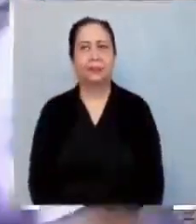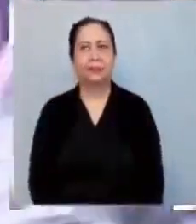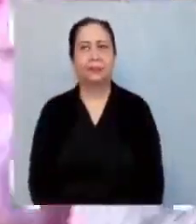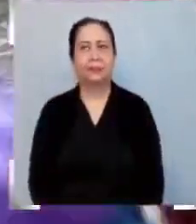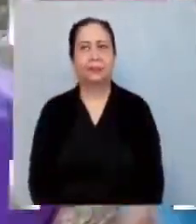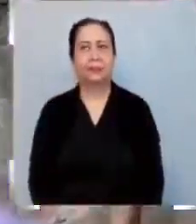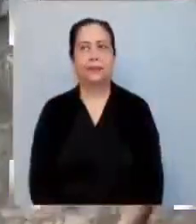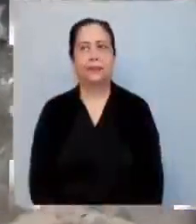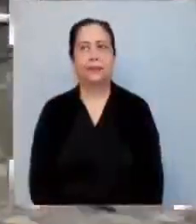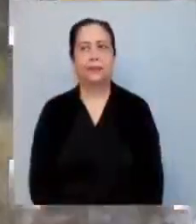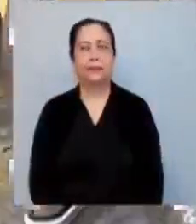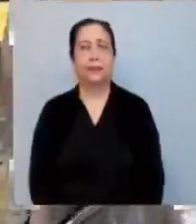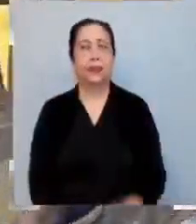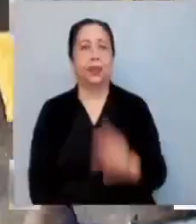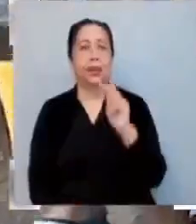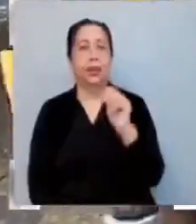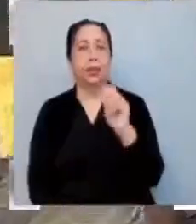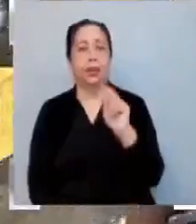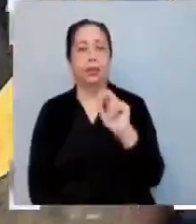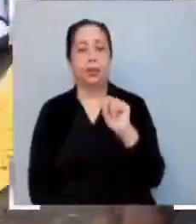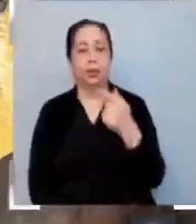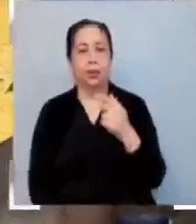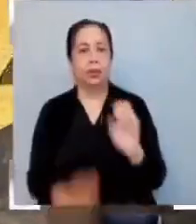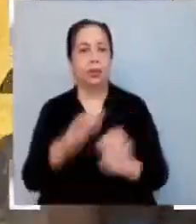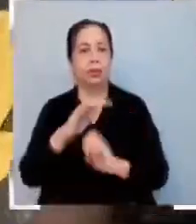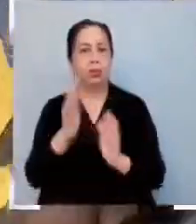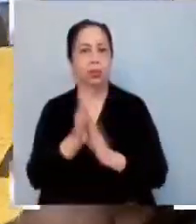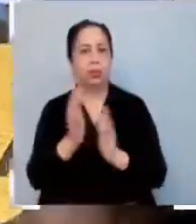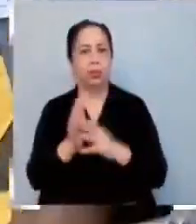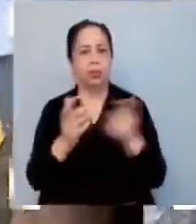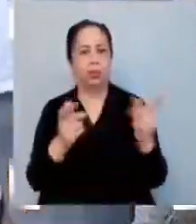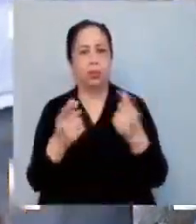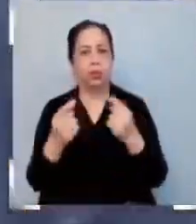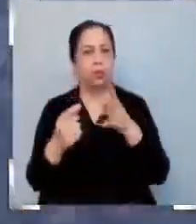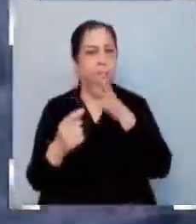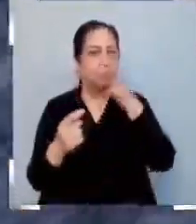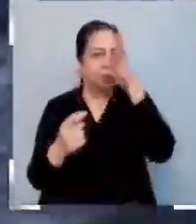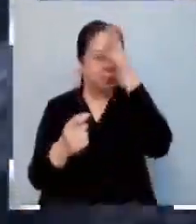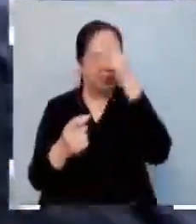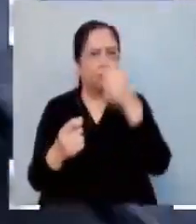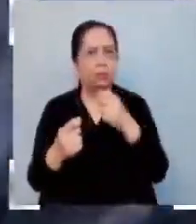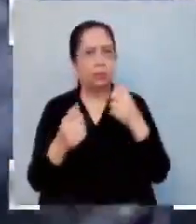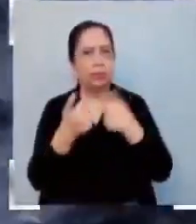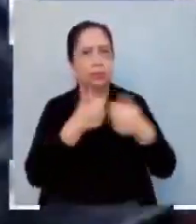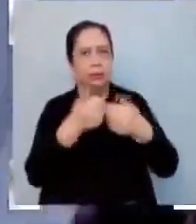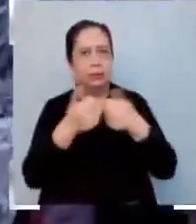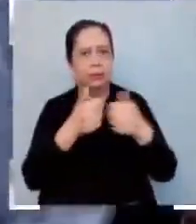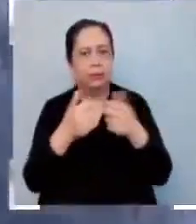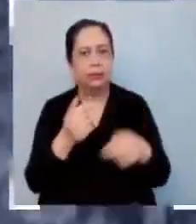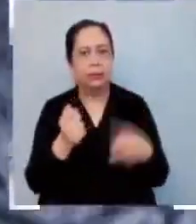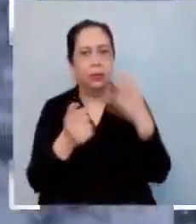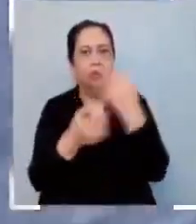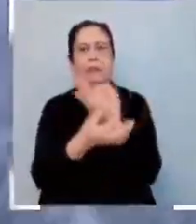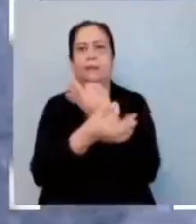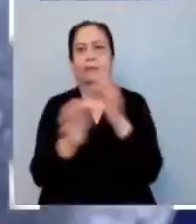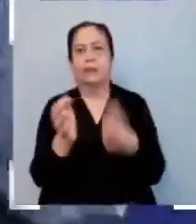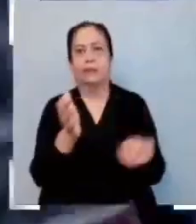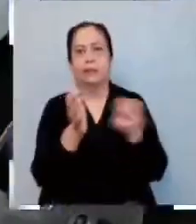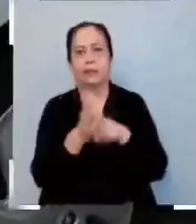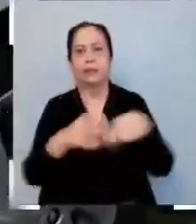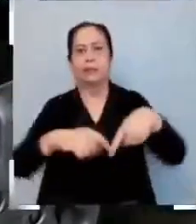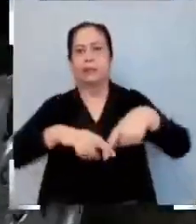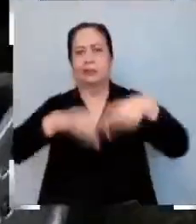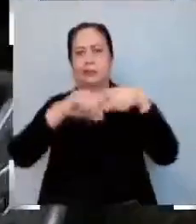Sa Kamuning Elementary School, agawan ang mga bata't magulang sa libreng sakay ng barangay matapos suspindihin ang panghapong